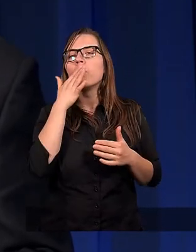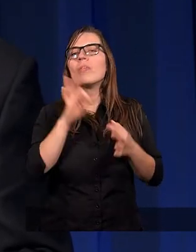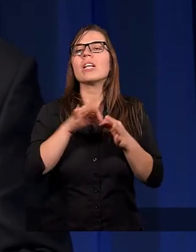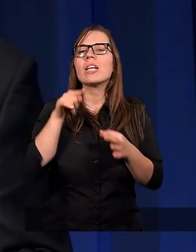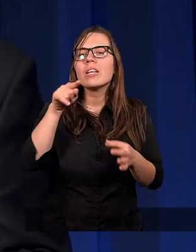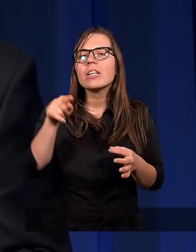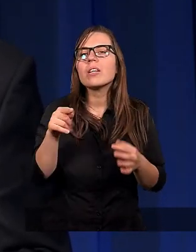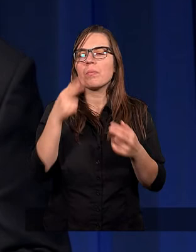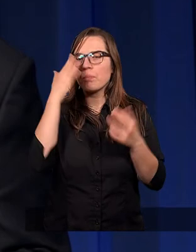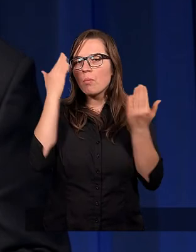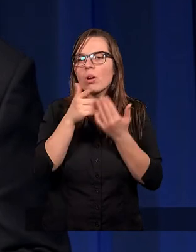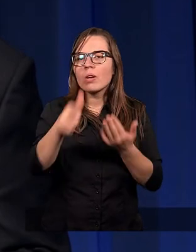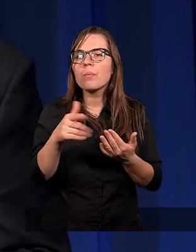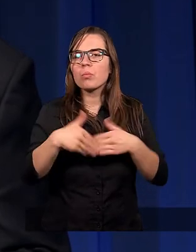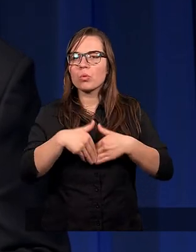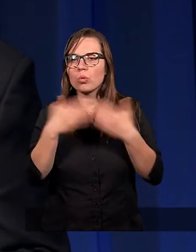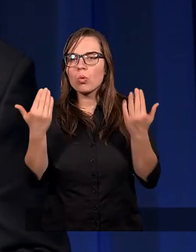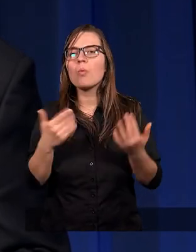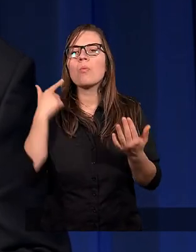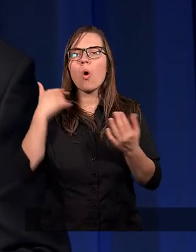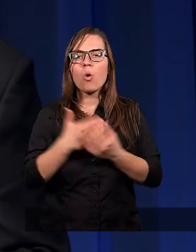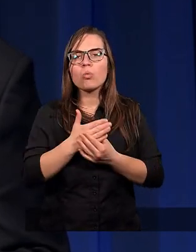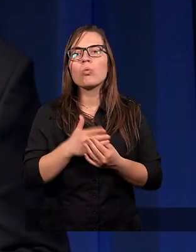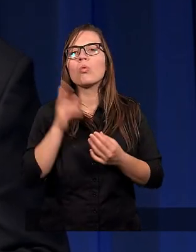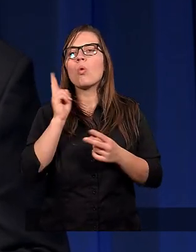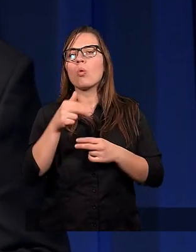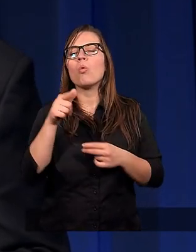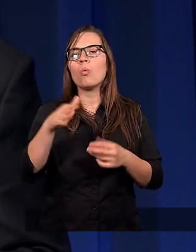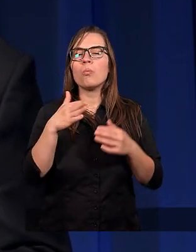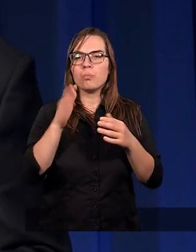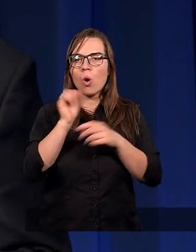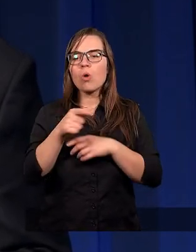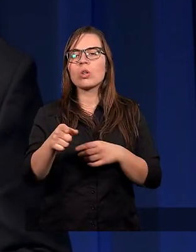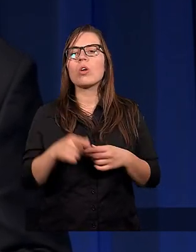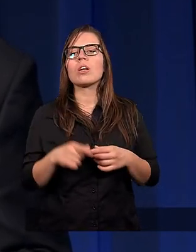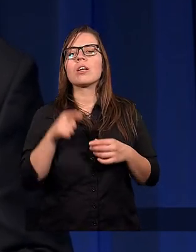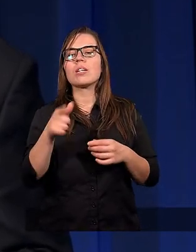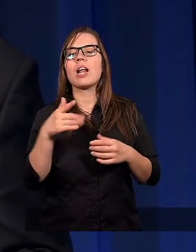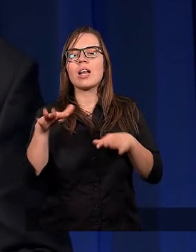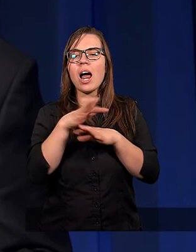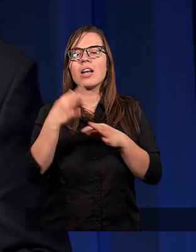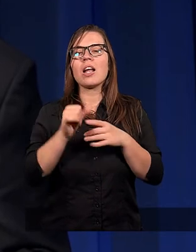ty poznało w tym dniu, co służy ku pokojowi, lecz teraz